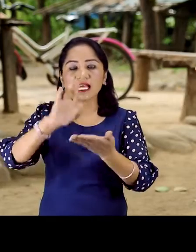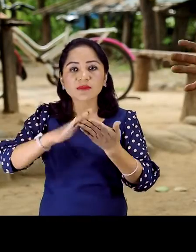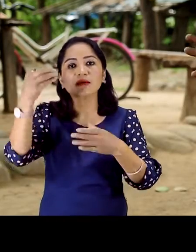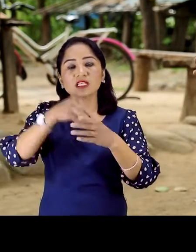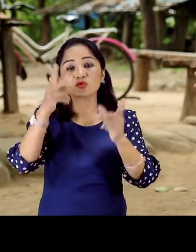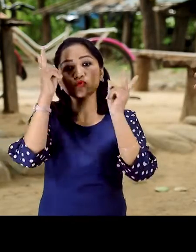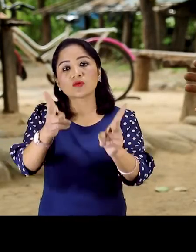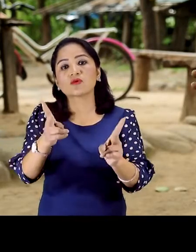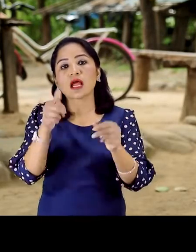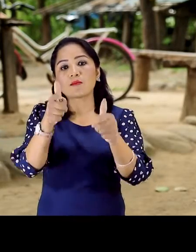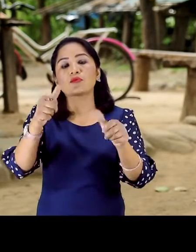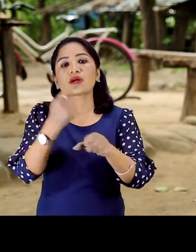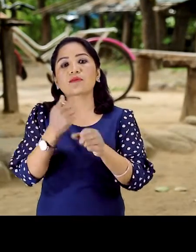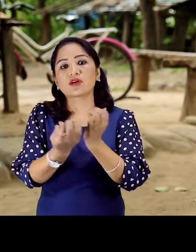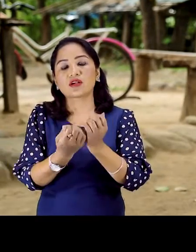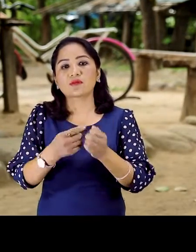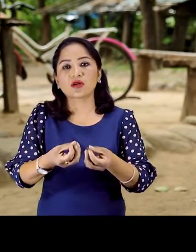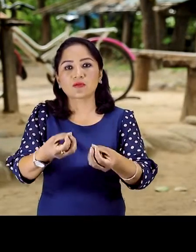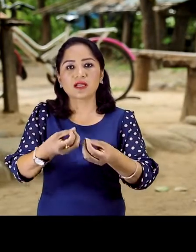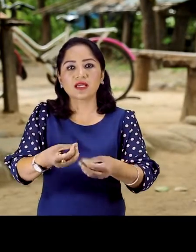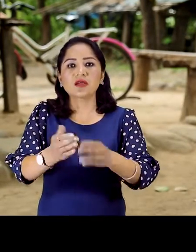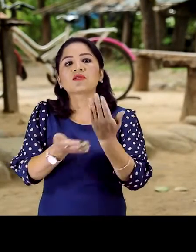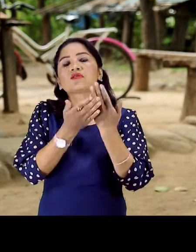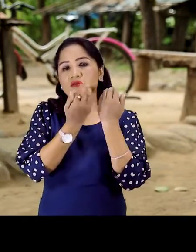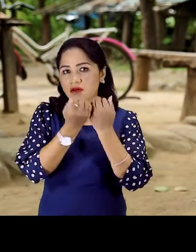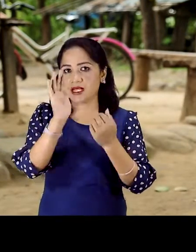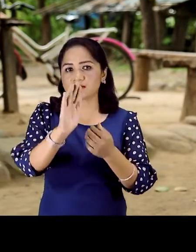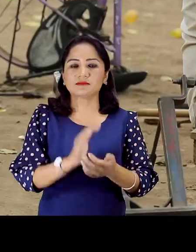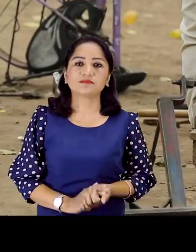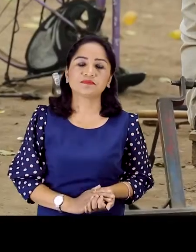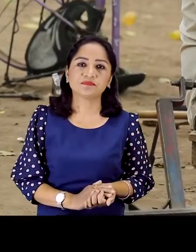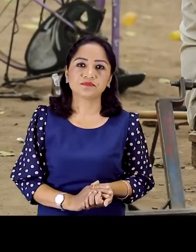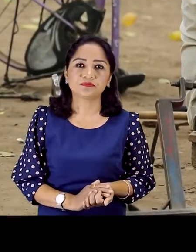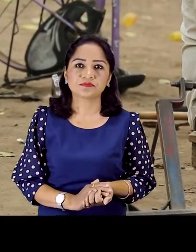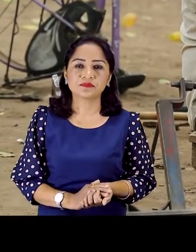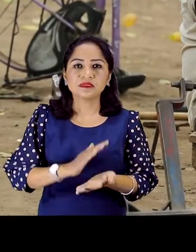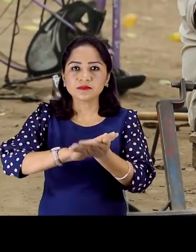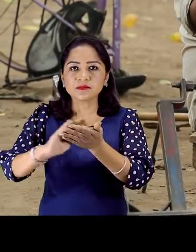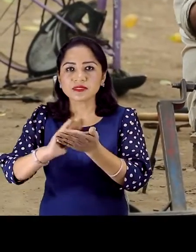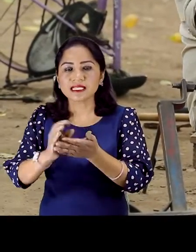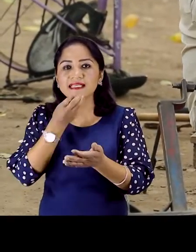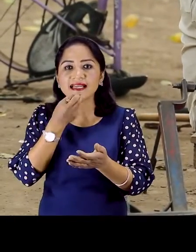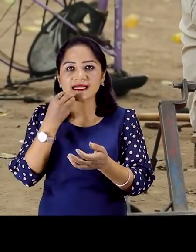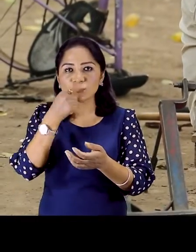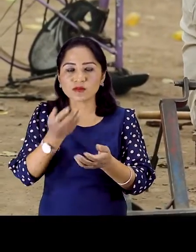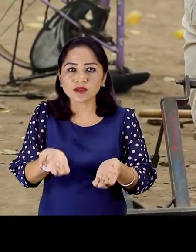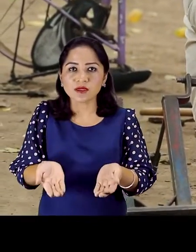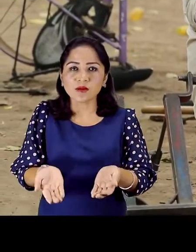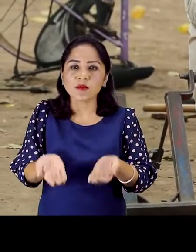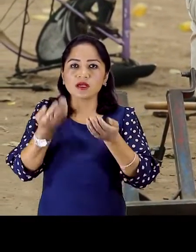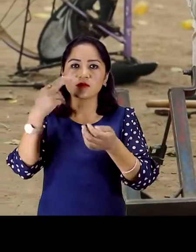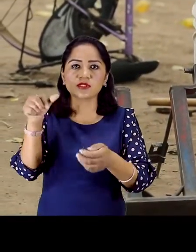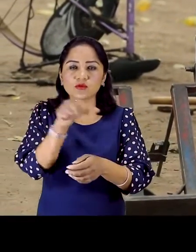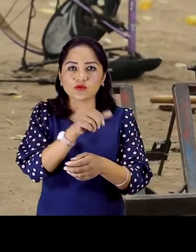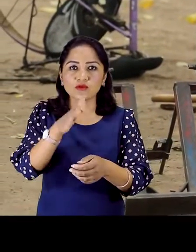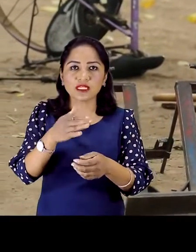काम बाट गरेकरम विष्तारेइ खाने मुक पनी बर्ला गय